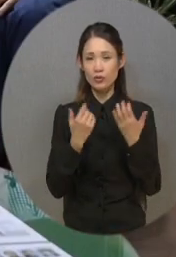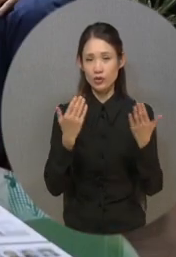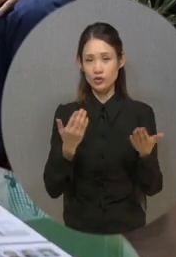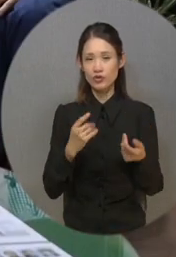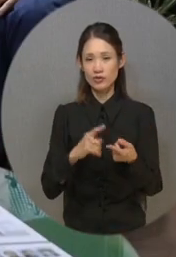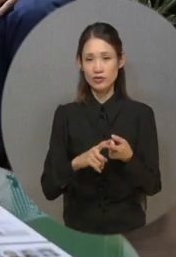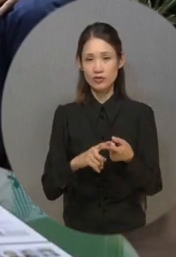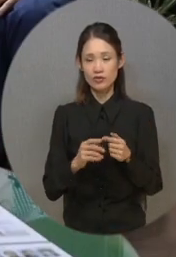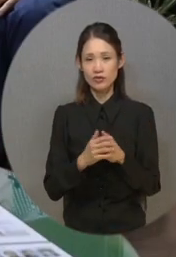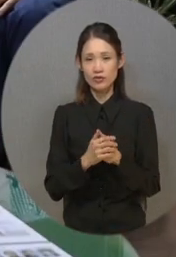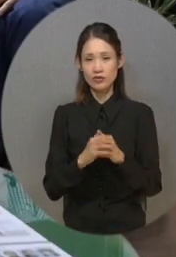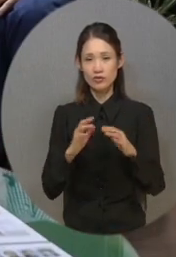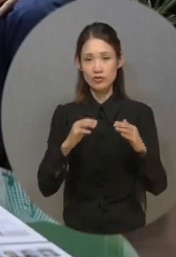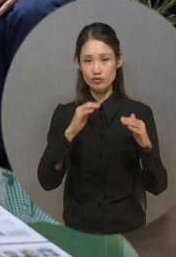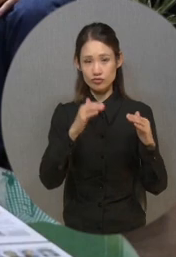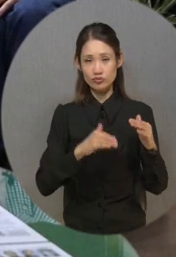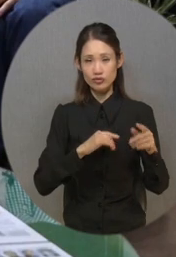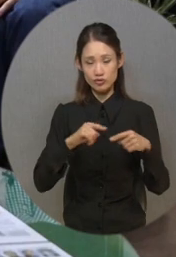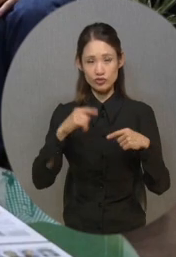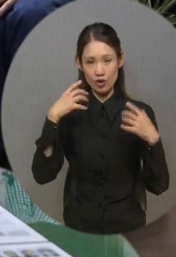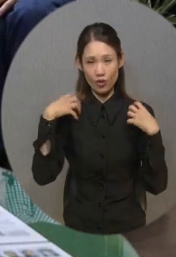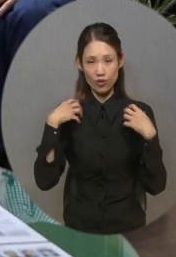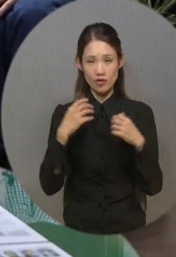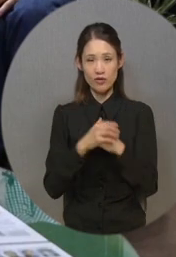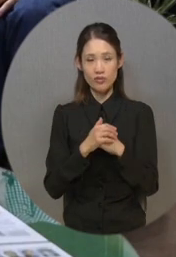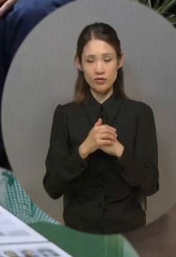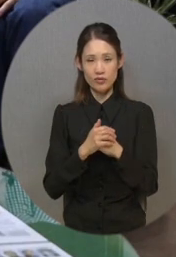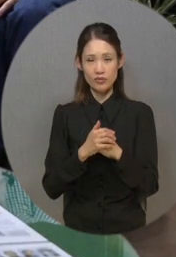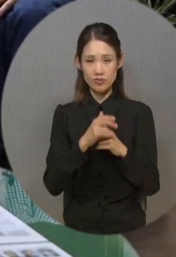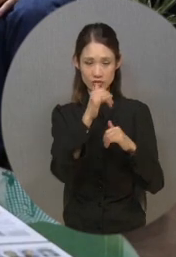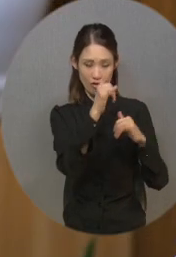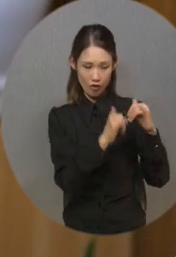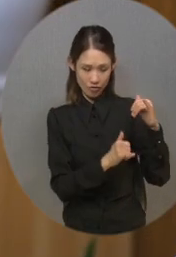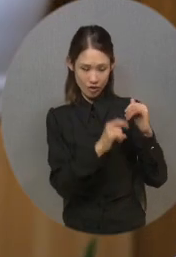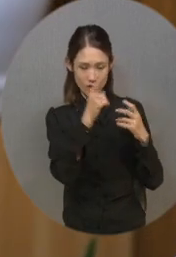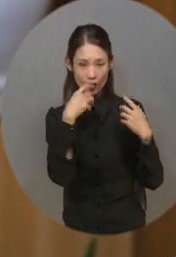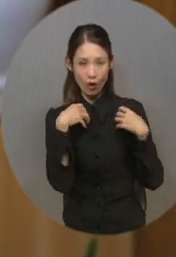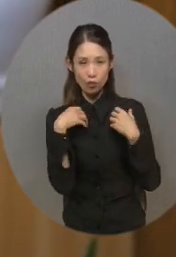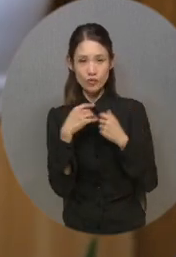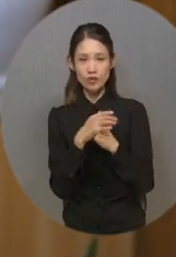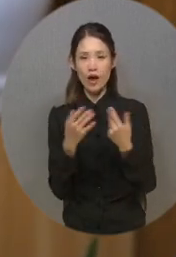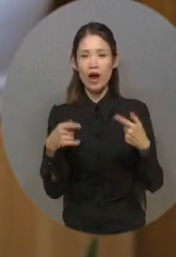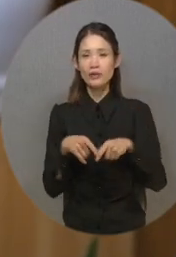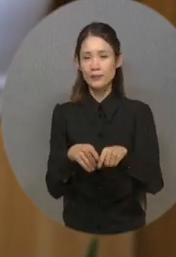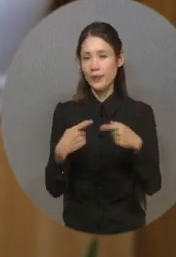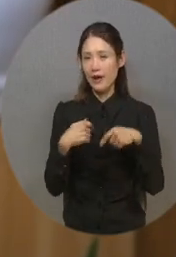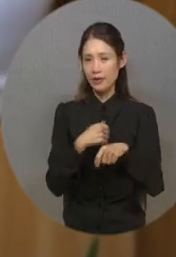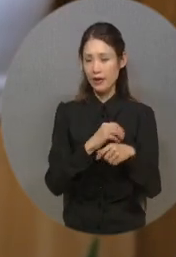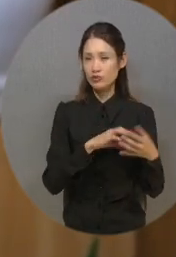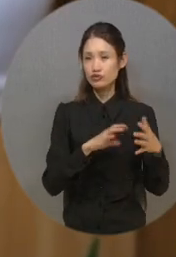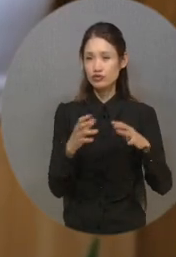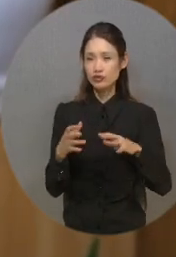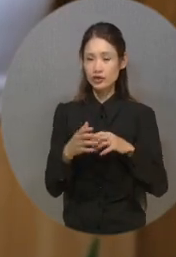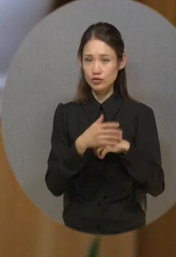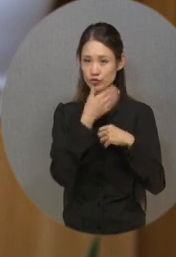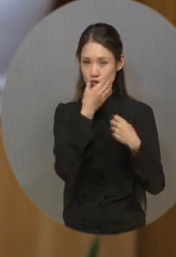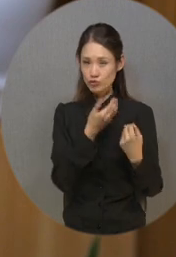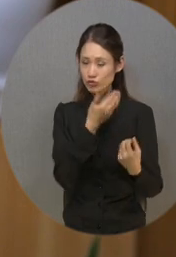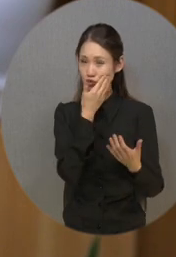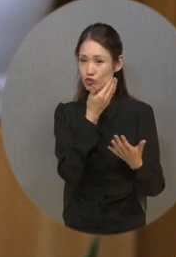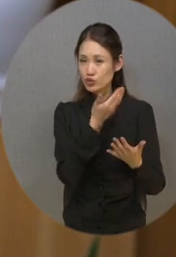포함이 됐어요. 이게 전 역대 정부들이 들어서 왔지만 국제적인 메가 이벤트를 개최하는